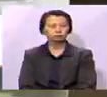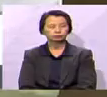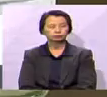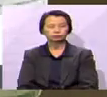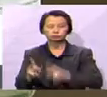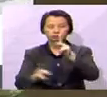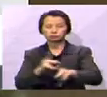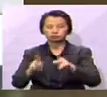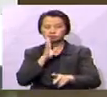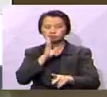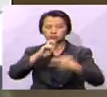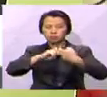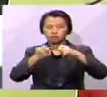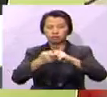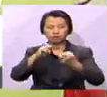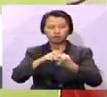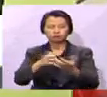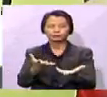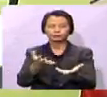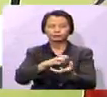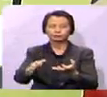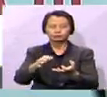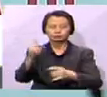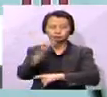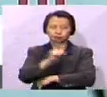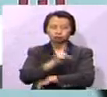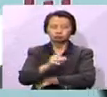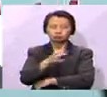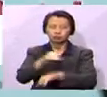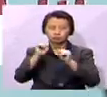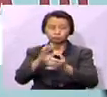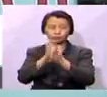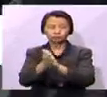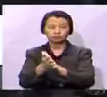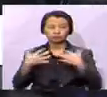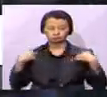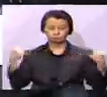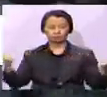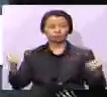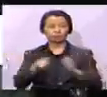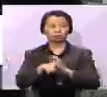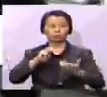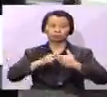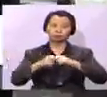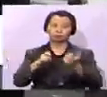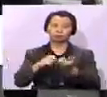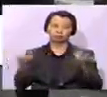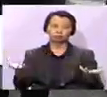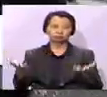Menurut penduduk lagi, masalah tersebut bukan sahaja menjejaskan rutin harian mereka, malah boleh menyebabkan kesihatan mereka terjejas.